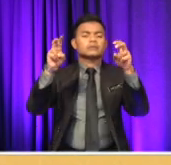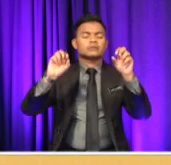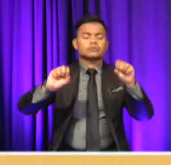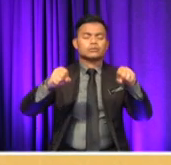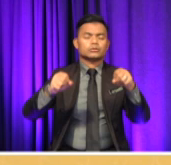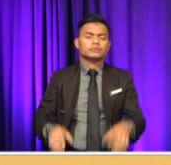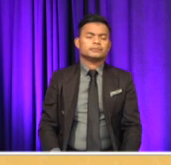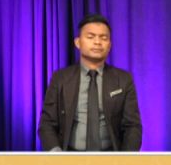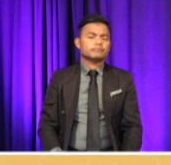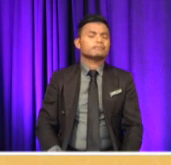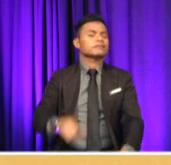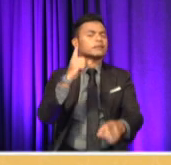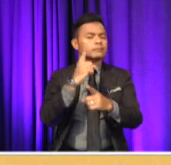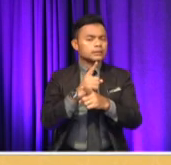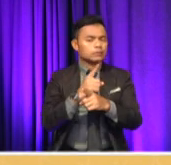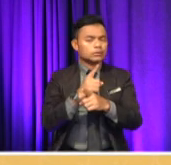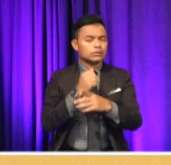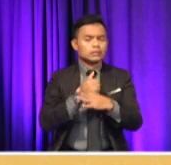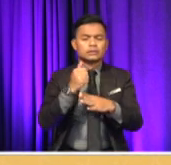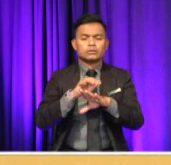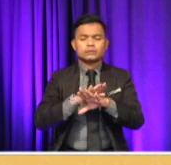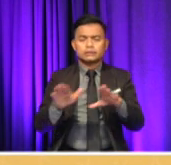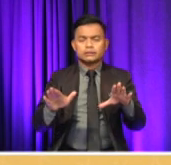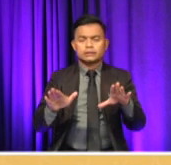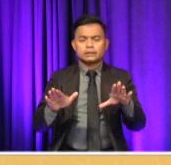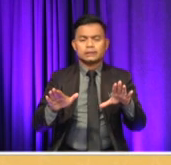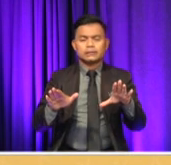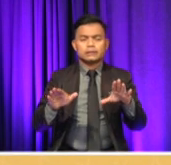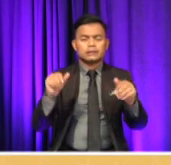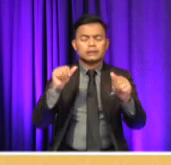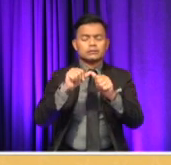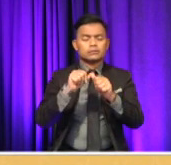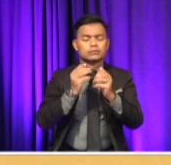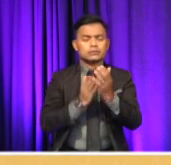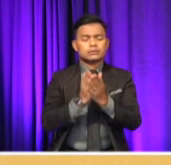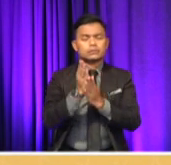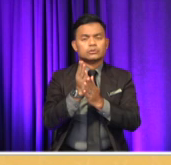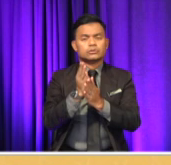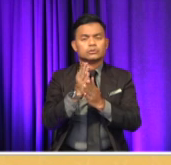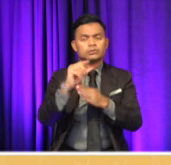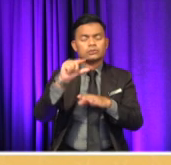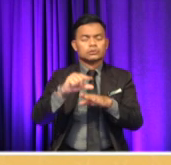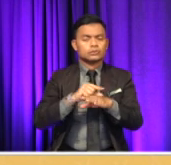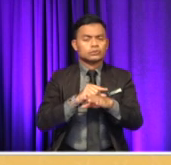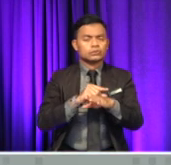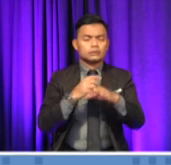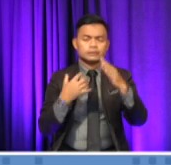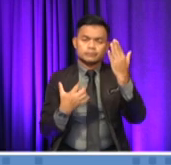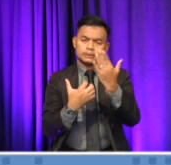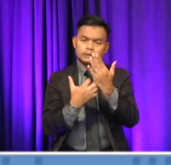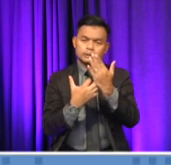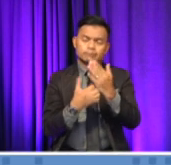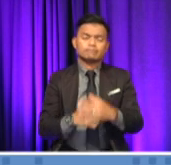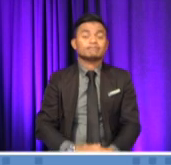nih menggunakan bakalan Eti harus terus atau battery Oke murid mana yang dapat